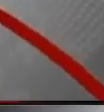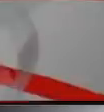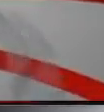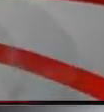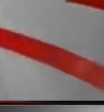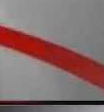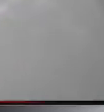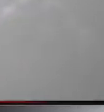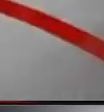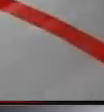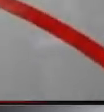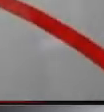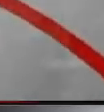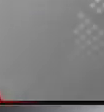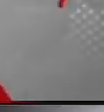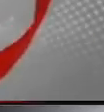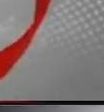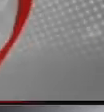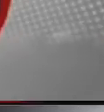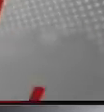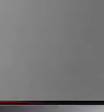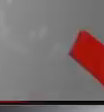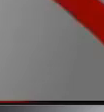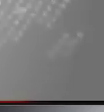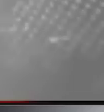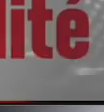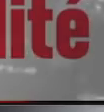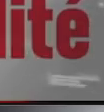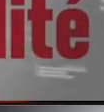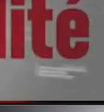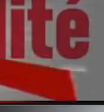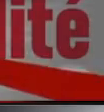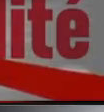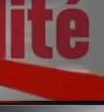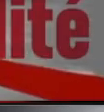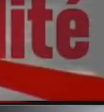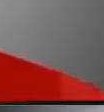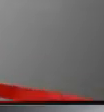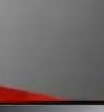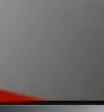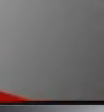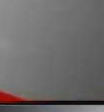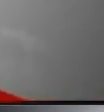Si le pays d'Haïti pas facile, le monsieur. Gardez qui j'en ai dit, ouais, président net, monsieur. Oh!